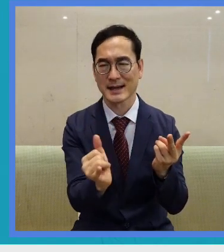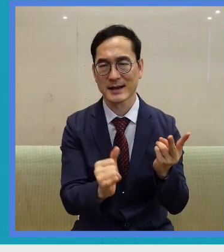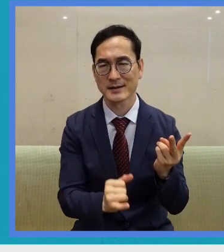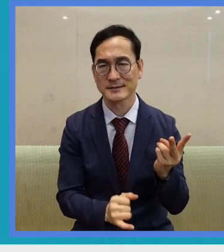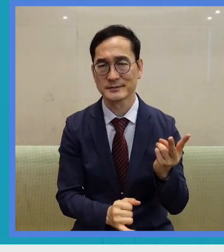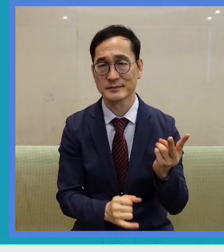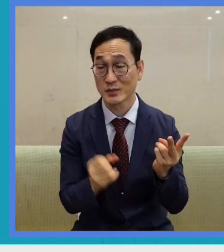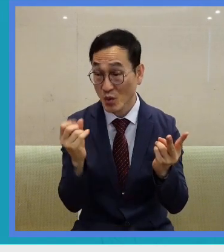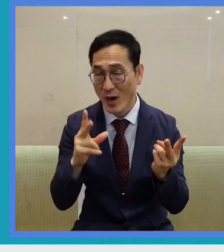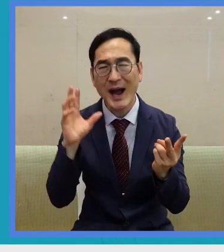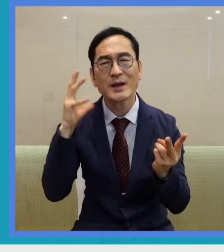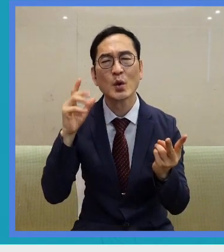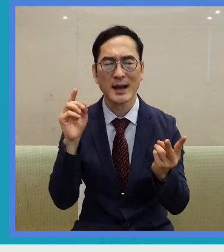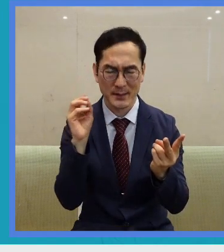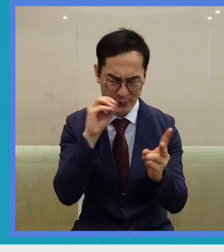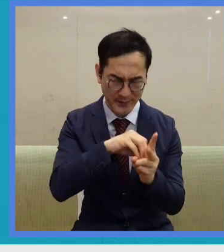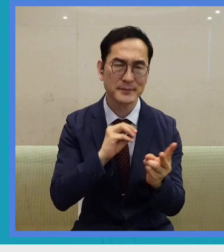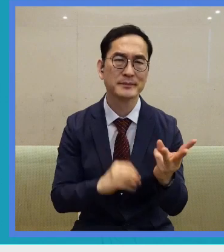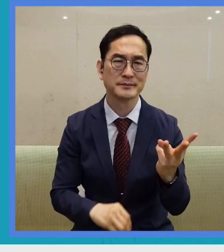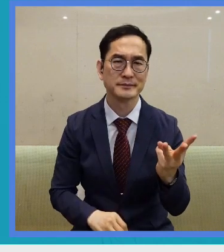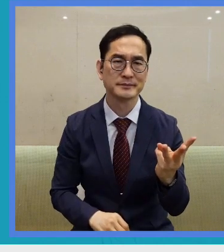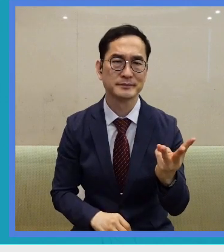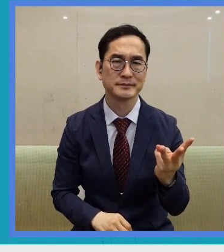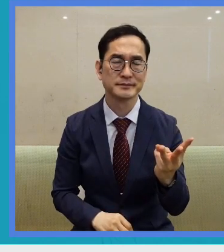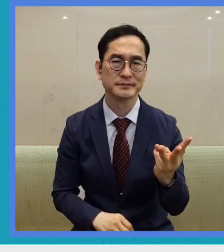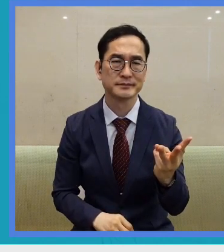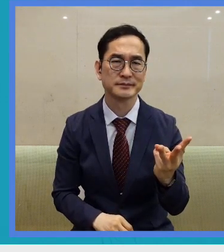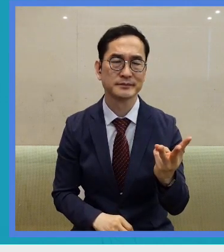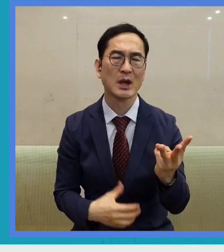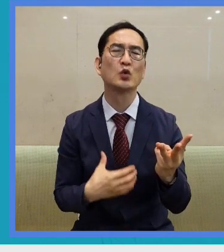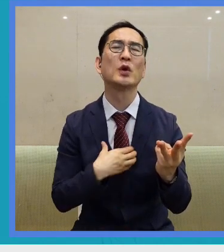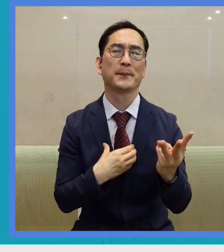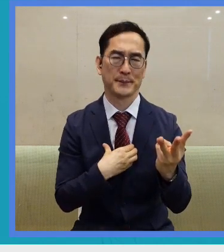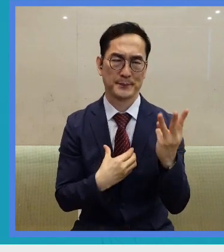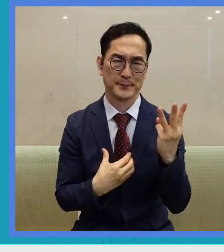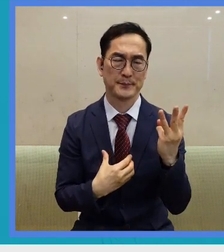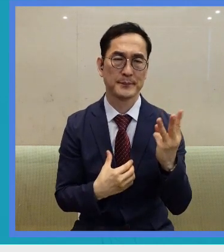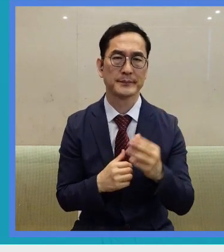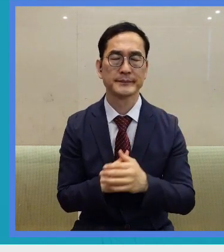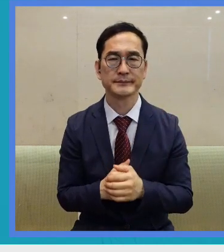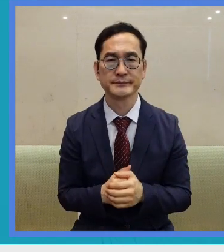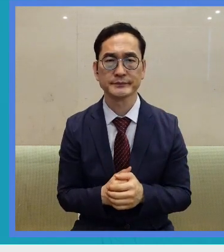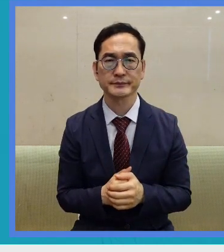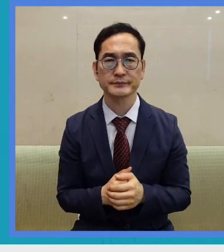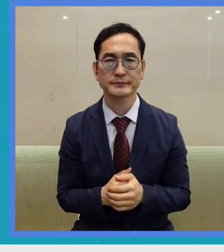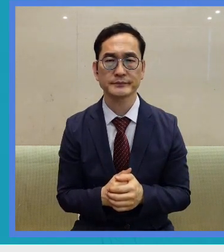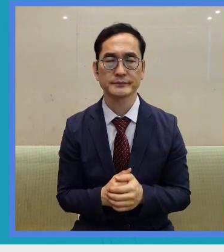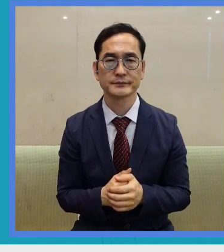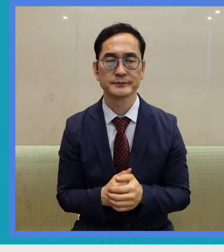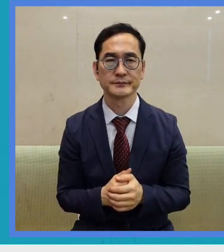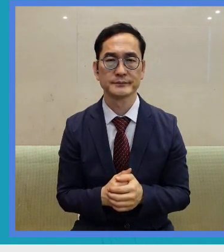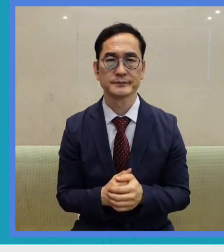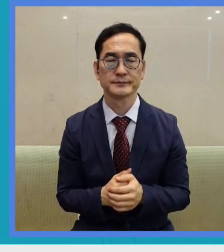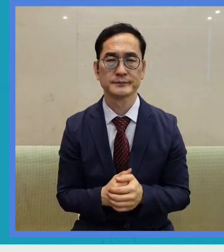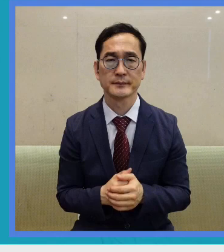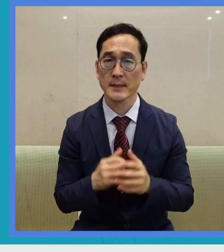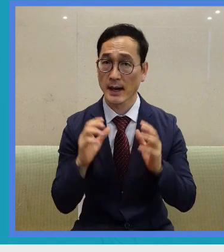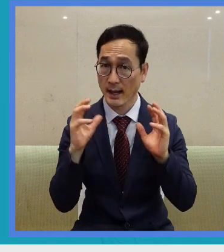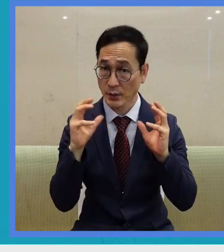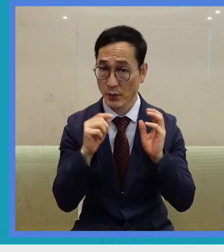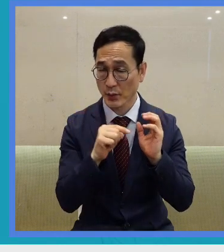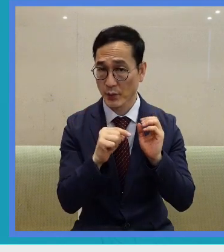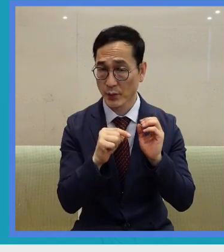사실 아동들도 그 정도의 똑같이 하이리스크 그룹으로 생각을 할 수 있다라고 이야기를 합니다. 아동 같은